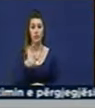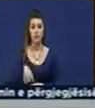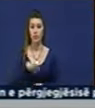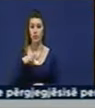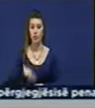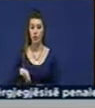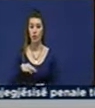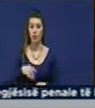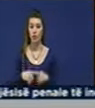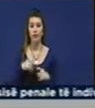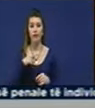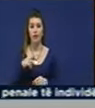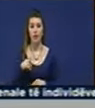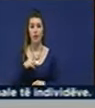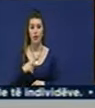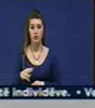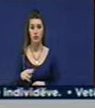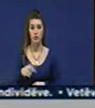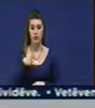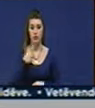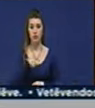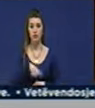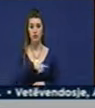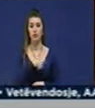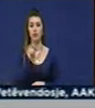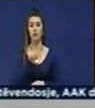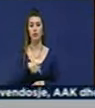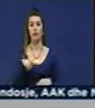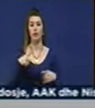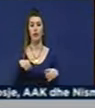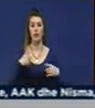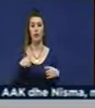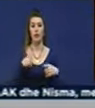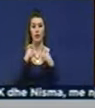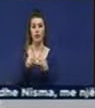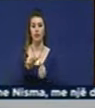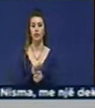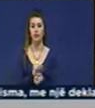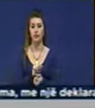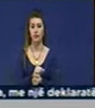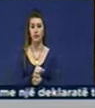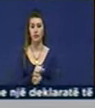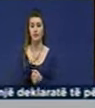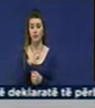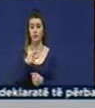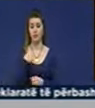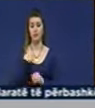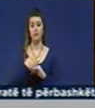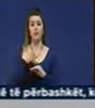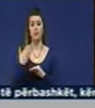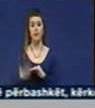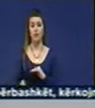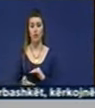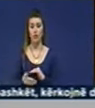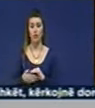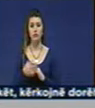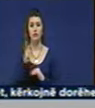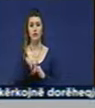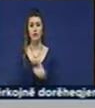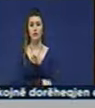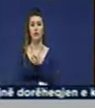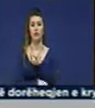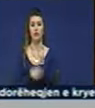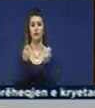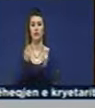vëllezër kosovar, ju mbetemi borxh për jetë. Fatkesisht me vonë pason periudha mbylljes së Universitetit